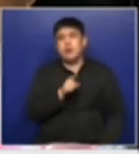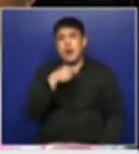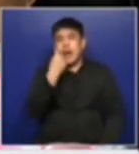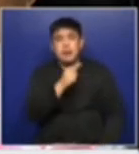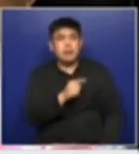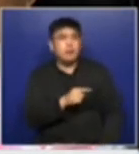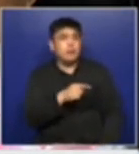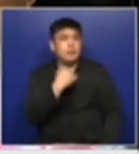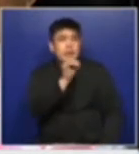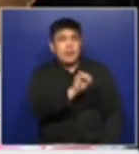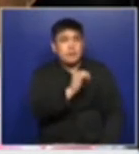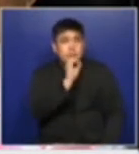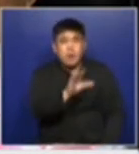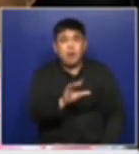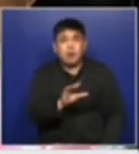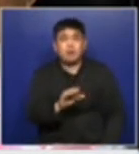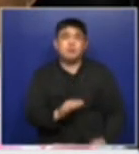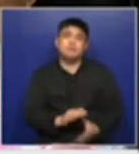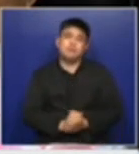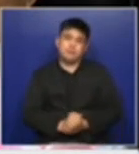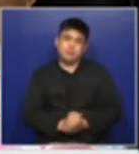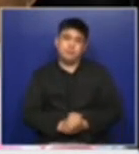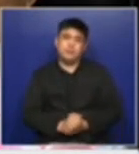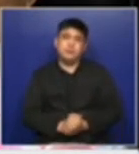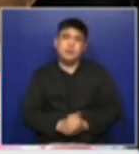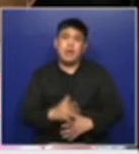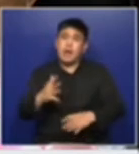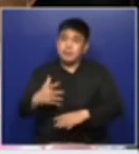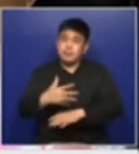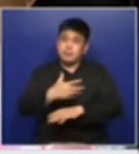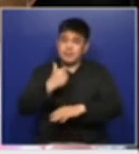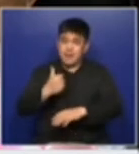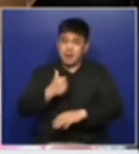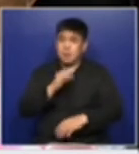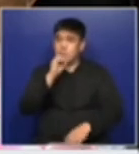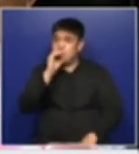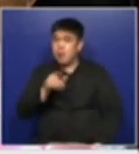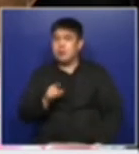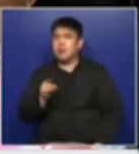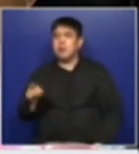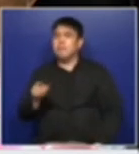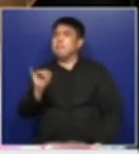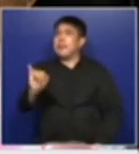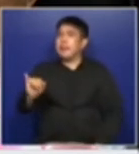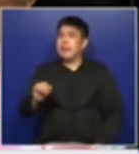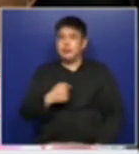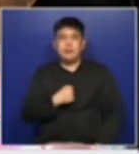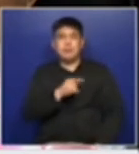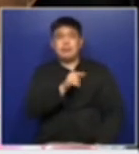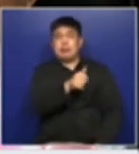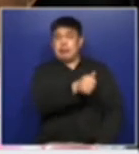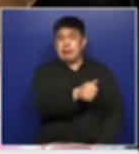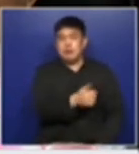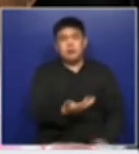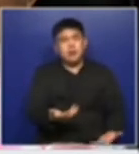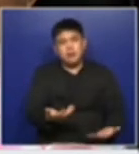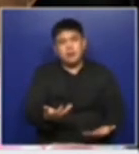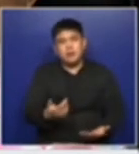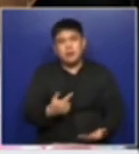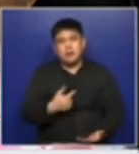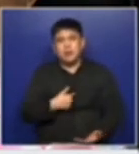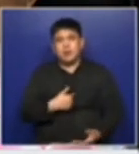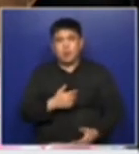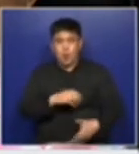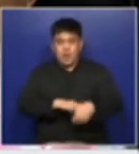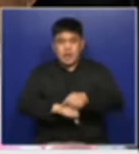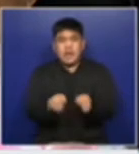ไม่ดีท่านถืออำนาจหน้าที่มาบอกว่าอันนี้ไม่ดีแต่สิ่งที่คนนำสู่ปฏิบัติไม่ได้บ